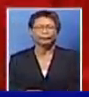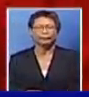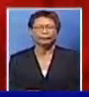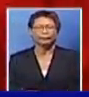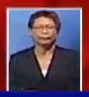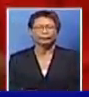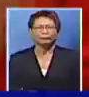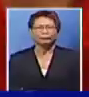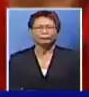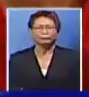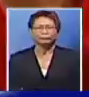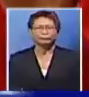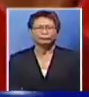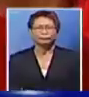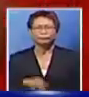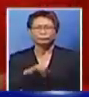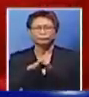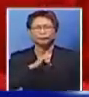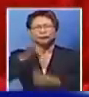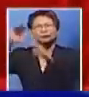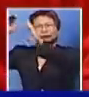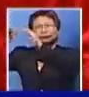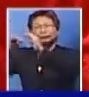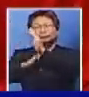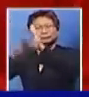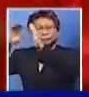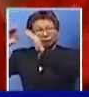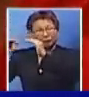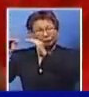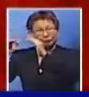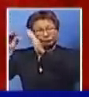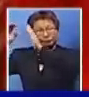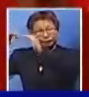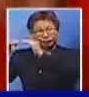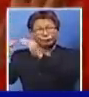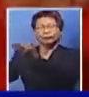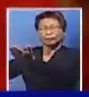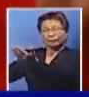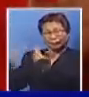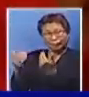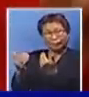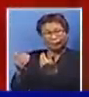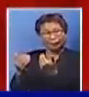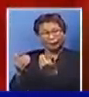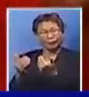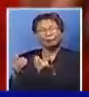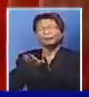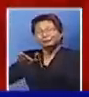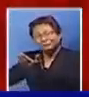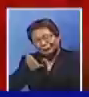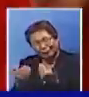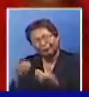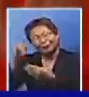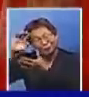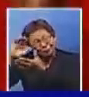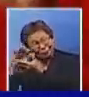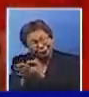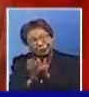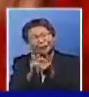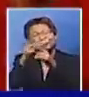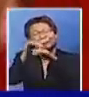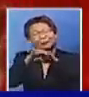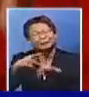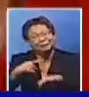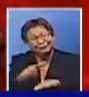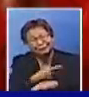Dan saya mengharapkan agar kembalikanlah keyakinan mereka kepada